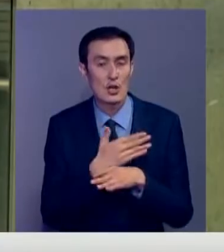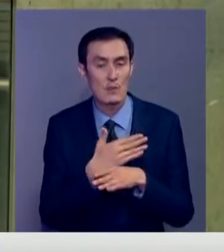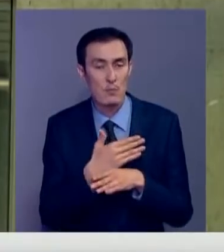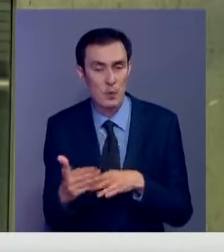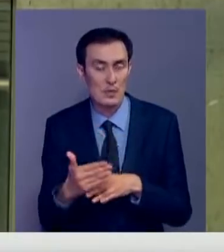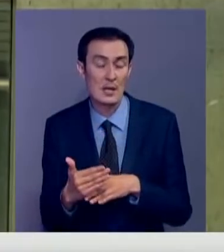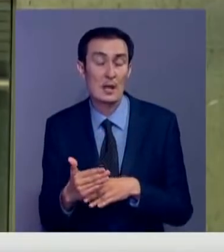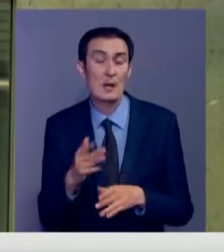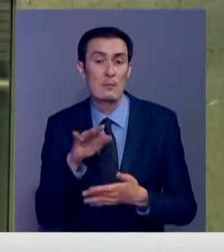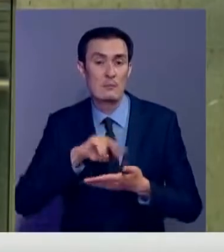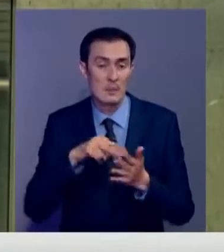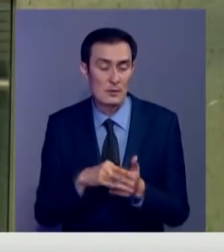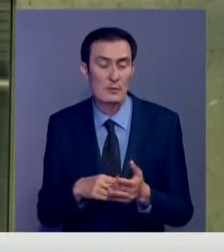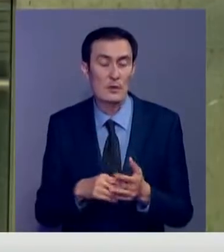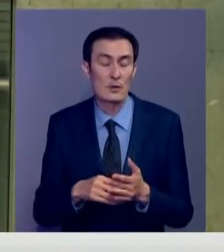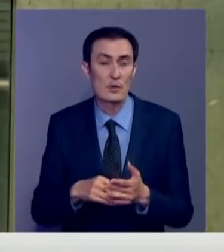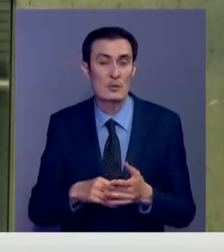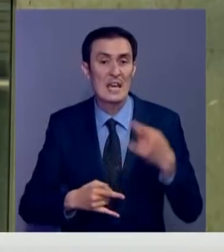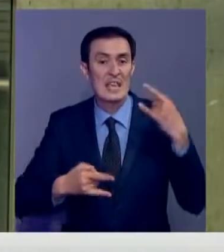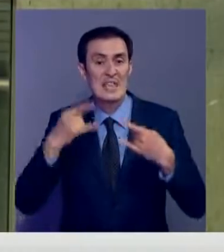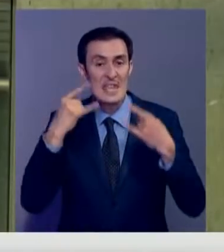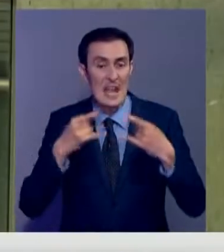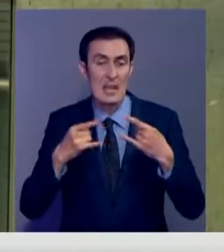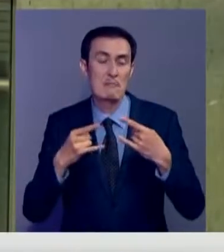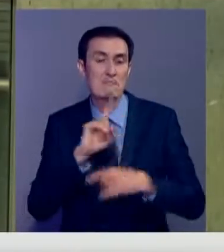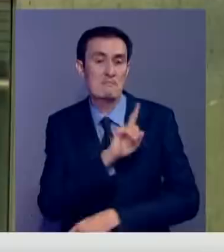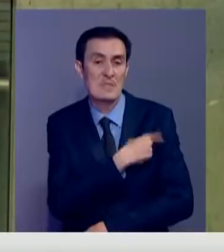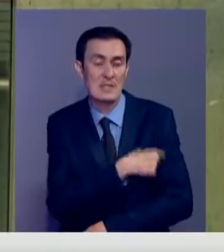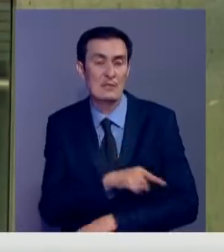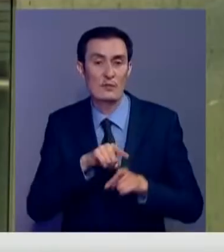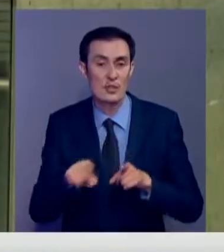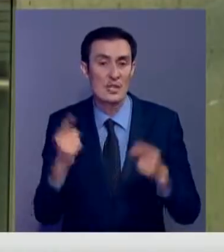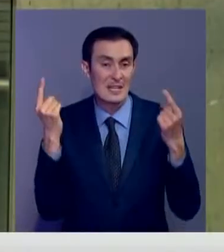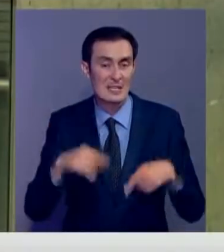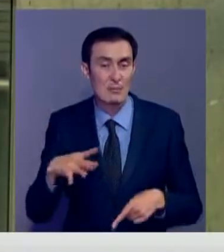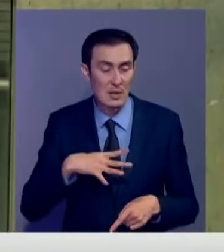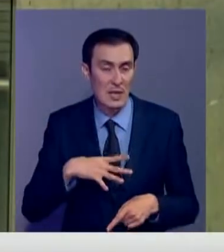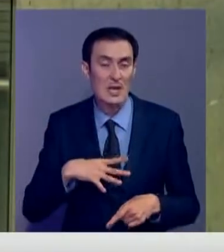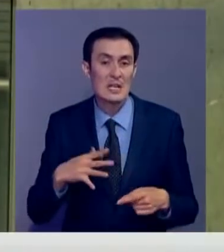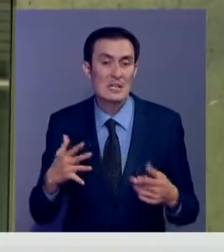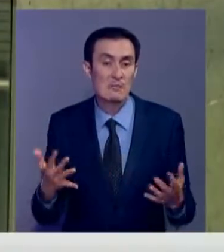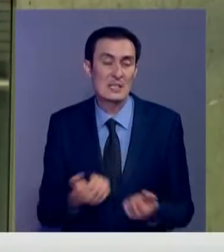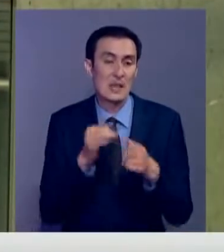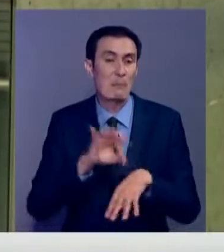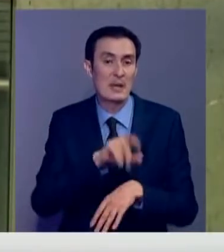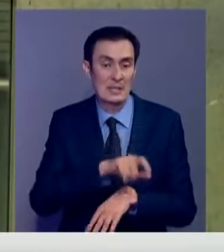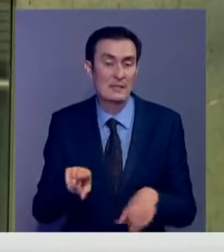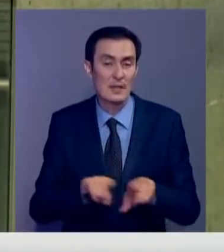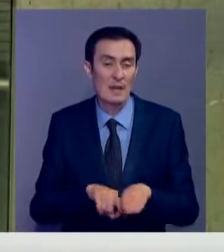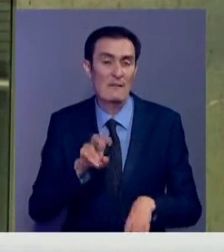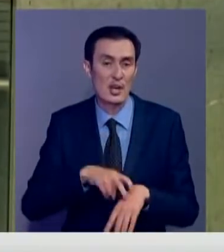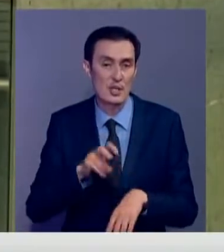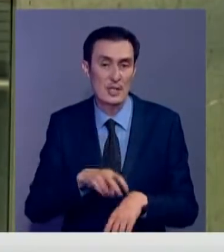постэпидемическая Франция планирует закрепить успех телемедицины, которая в период санитарного кризиса спасла как пациентов, так и их